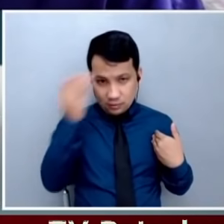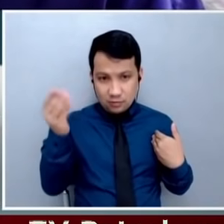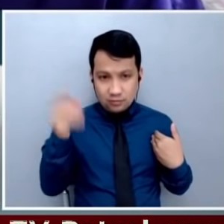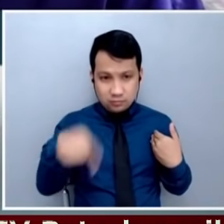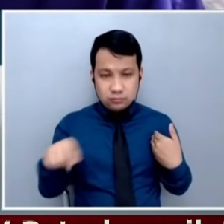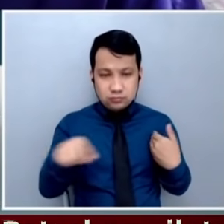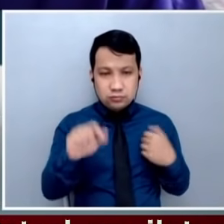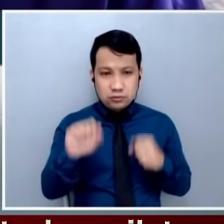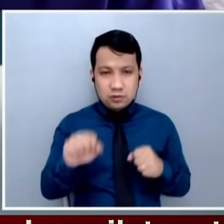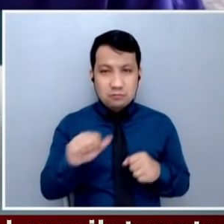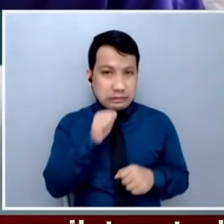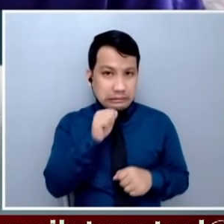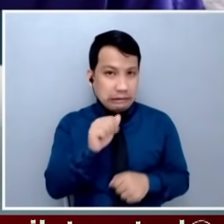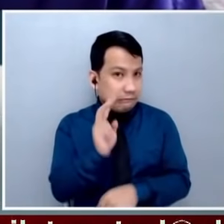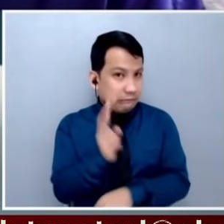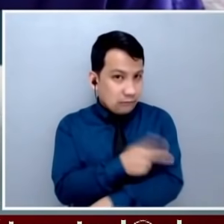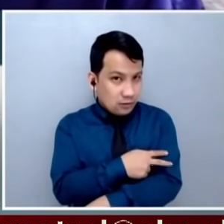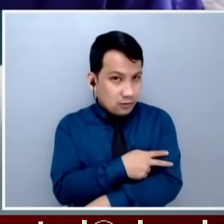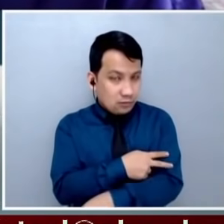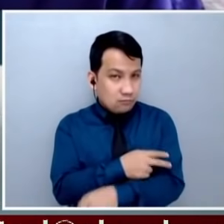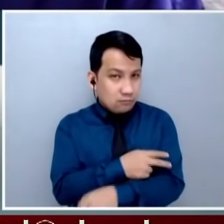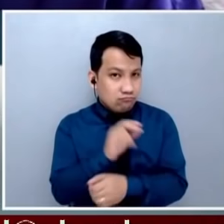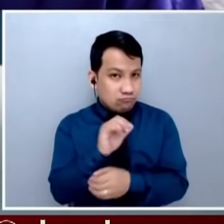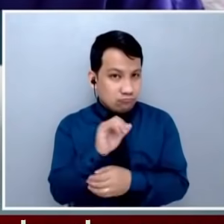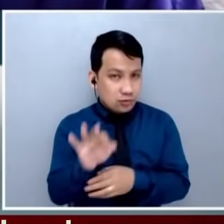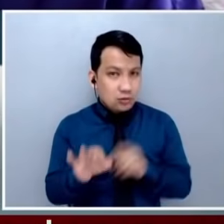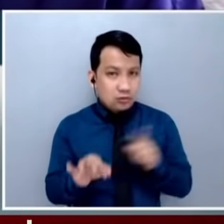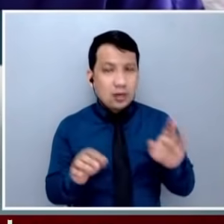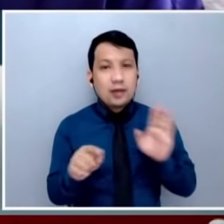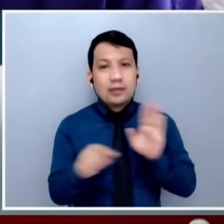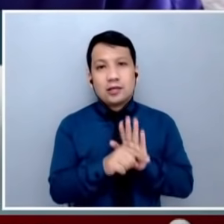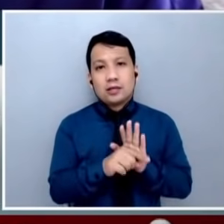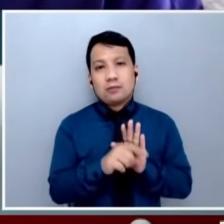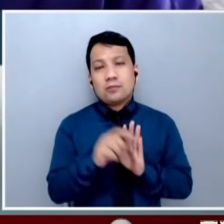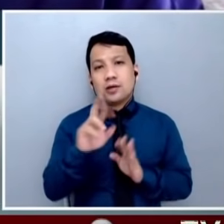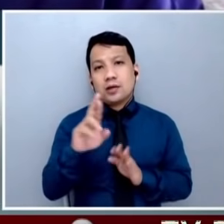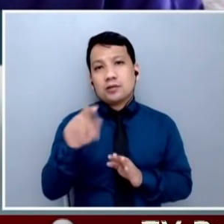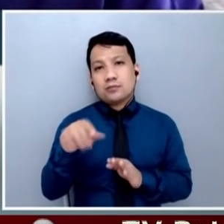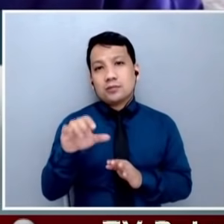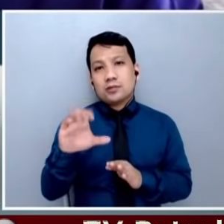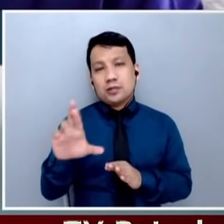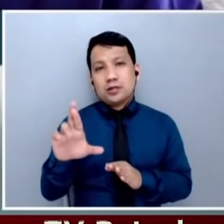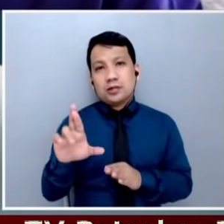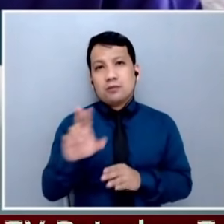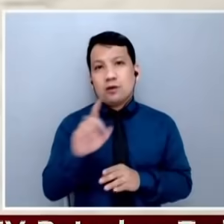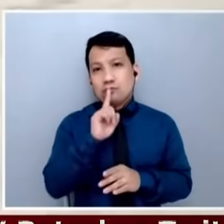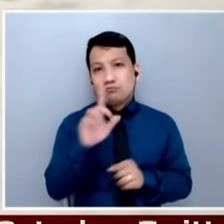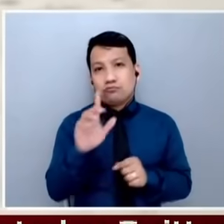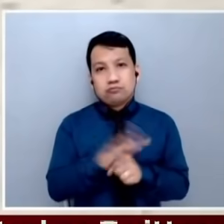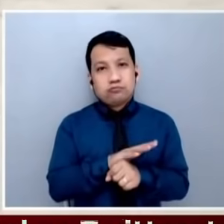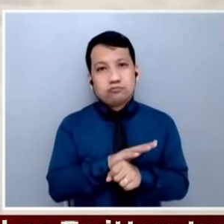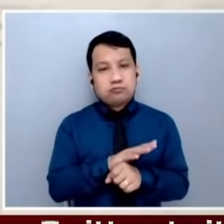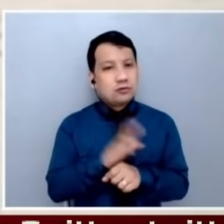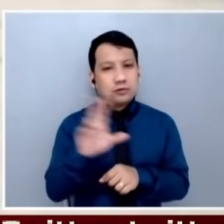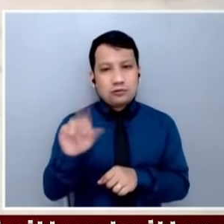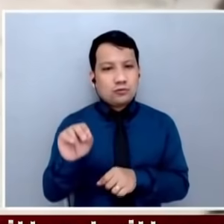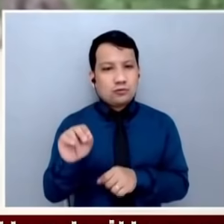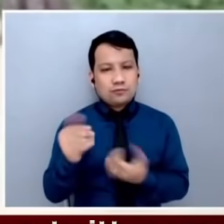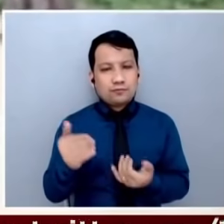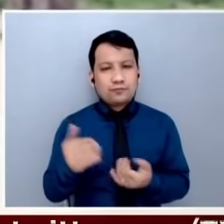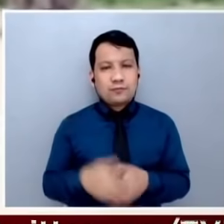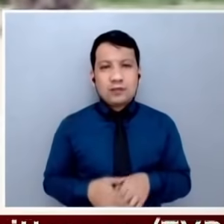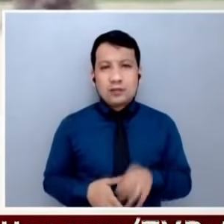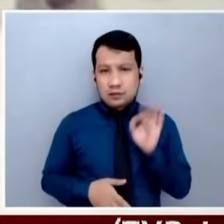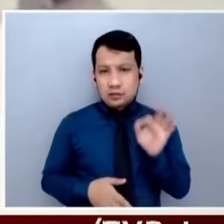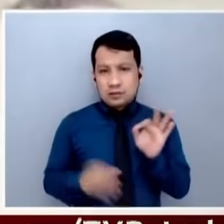Pag hindi ka bakunado, then negative RT-PCR. But if you're fully vaccinated, no need. Higit 90% na